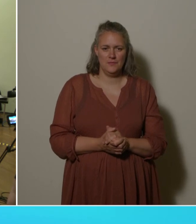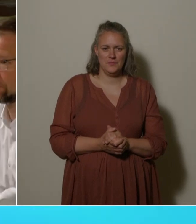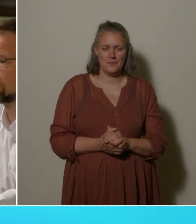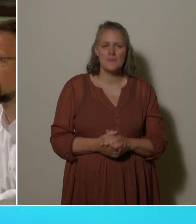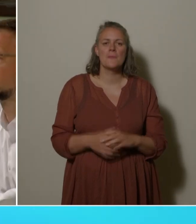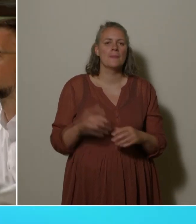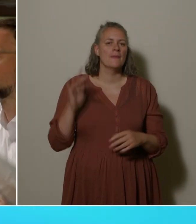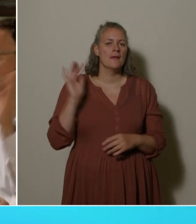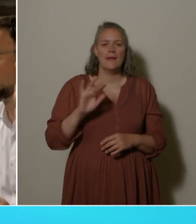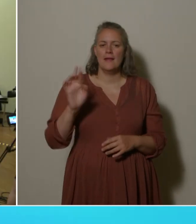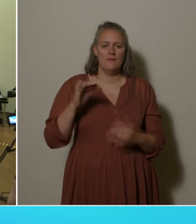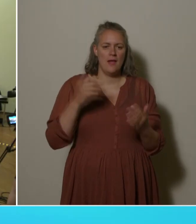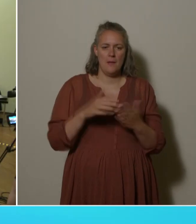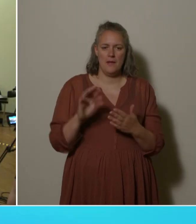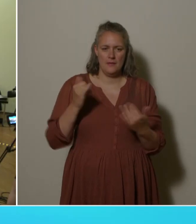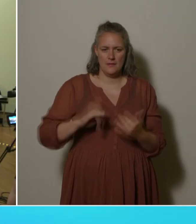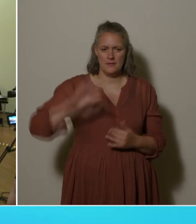Die Gegenstimmen?